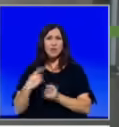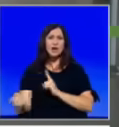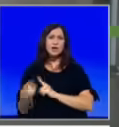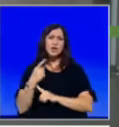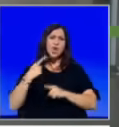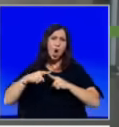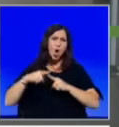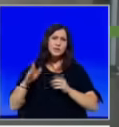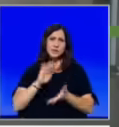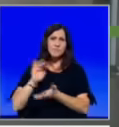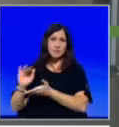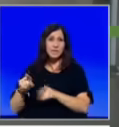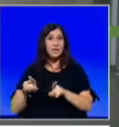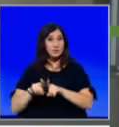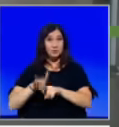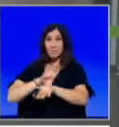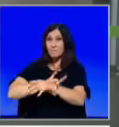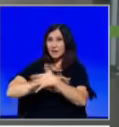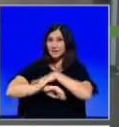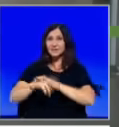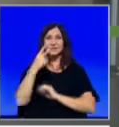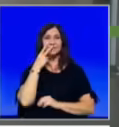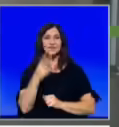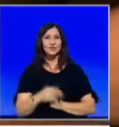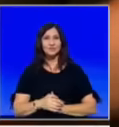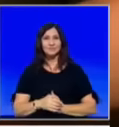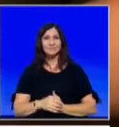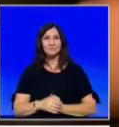остри предмети, както дори и белезници. Ето и още.